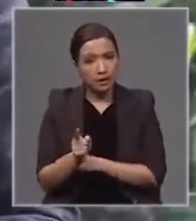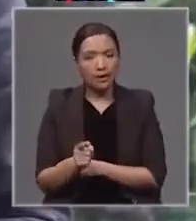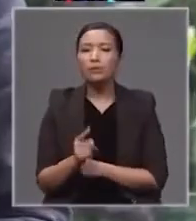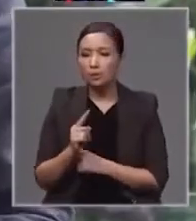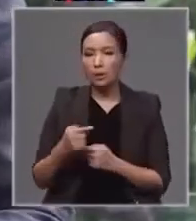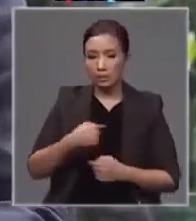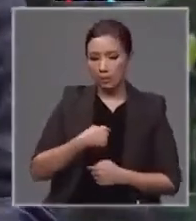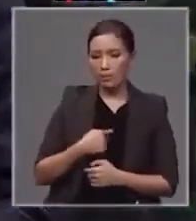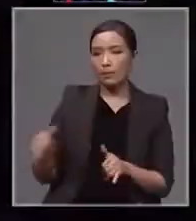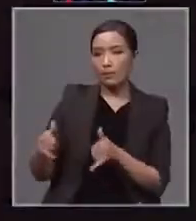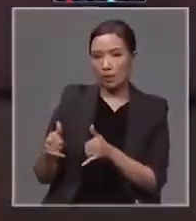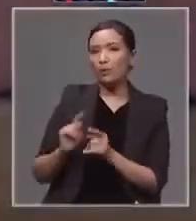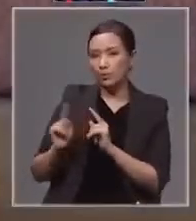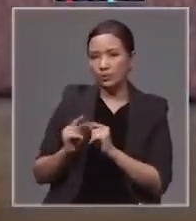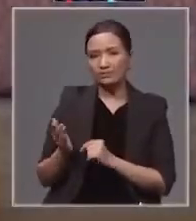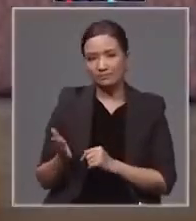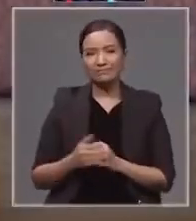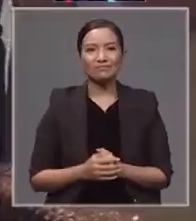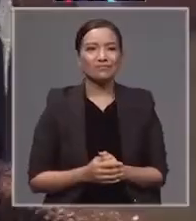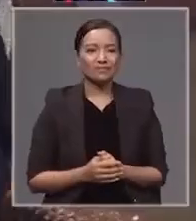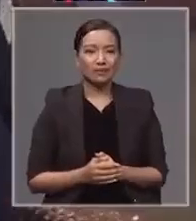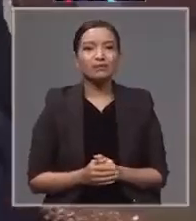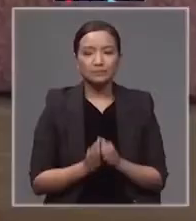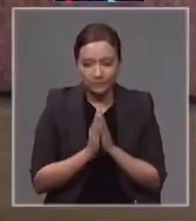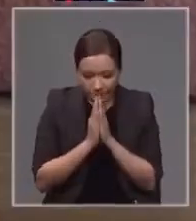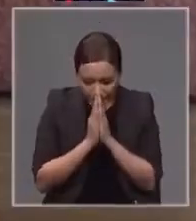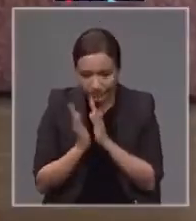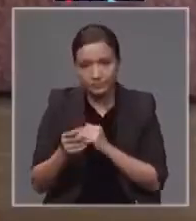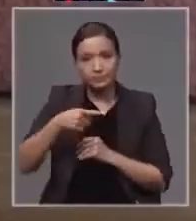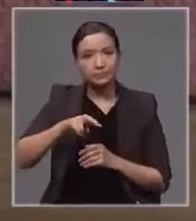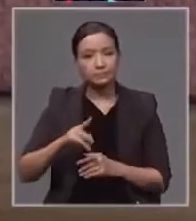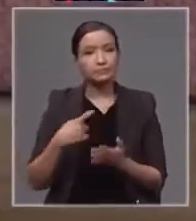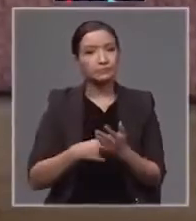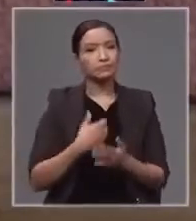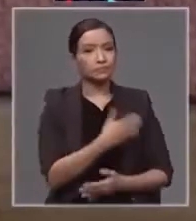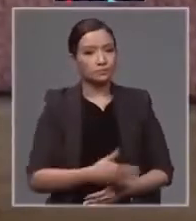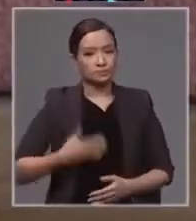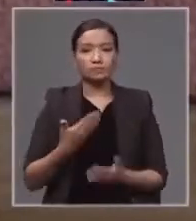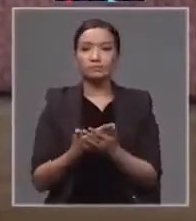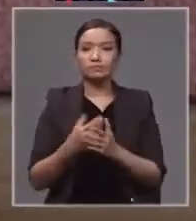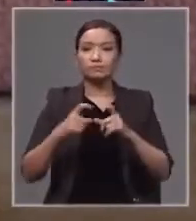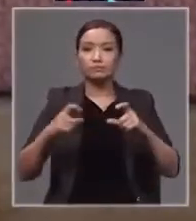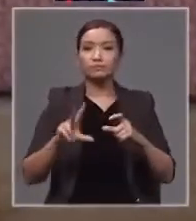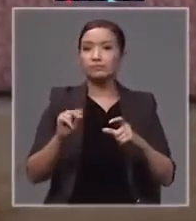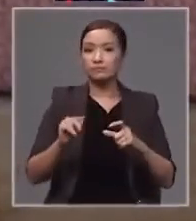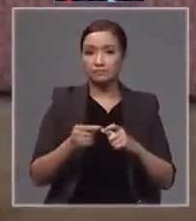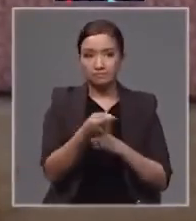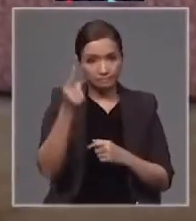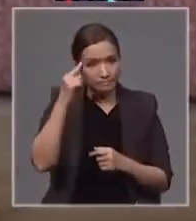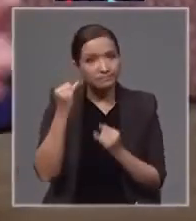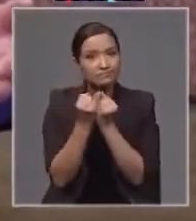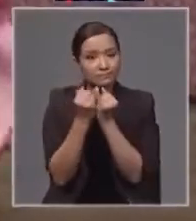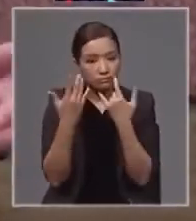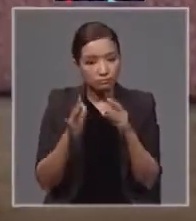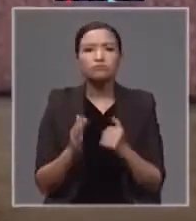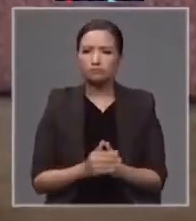หว่างผมและคุณหมอกันครับ สวัสดีคุณหมอครับ สวัสดีครับ พรบหลักประกันสุขภาพหรือว่า30บาทที่หลายคนคุ้นชื่อเนี่ยมาถึงเวลาที่จำเป็นต้